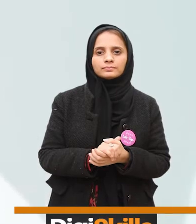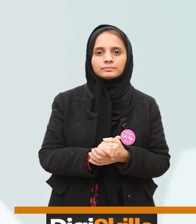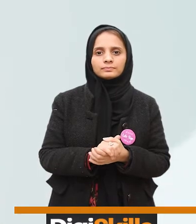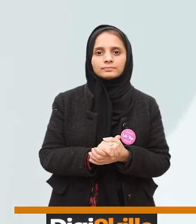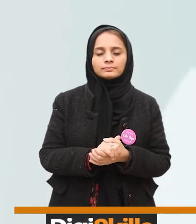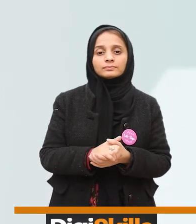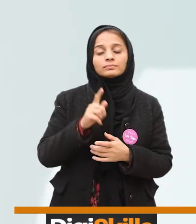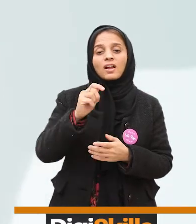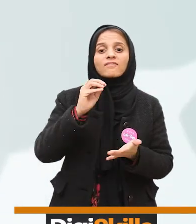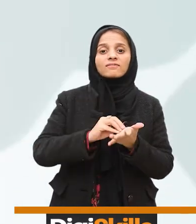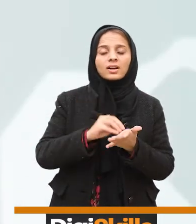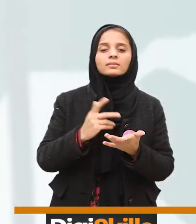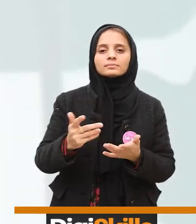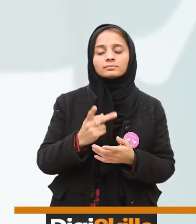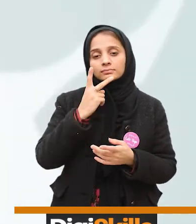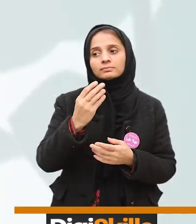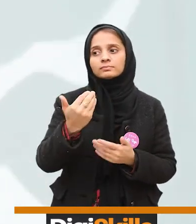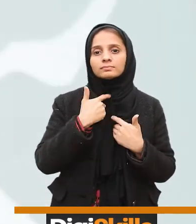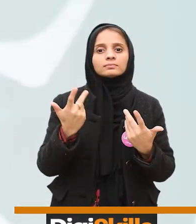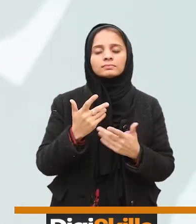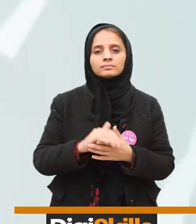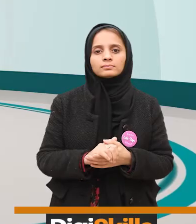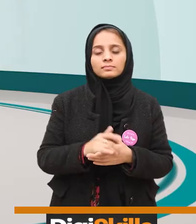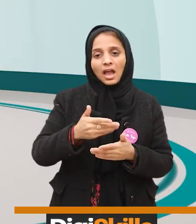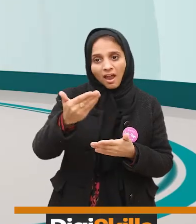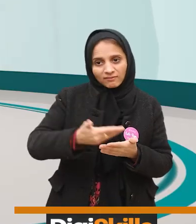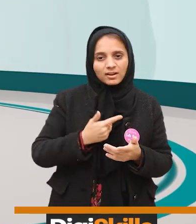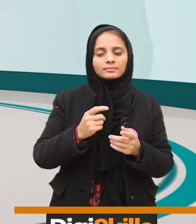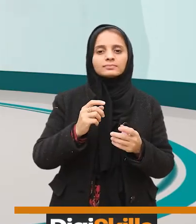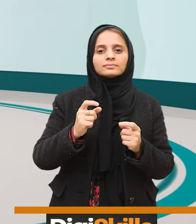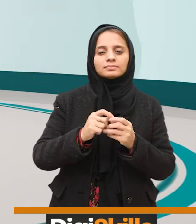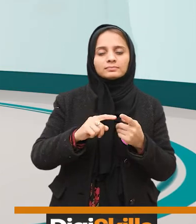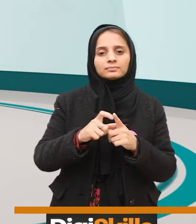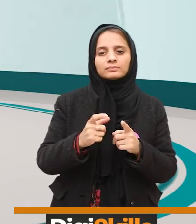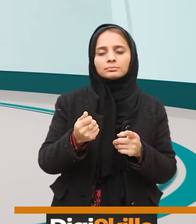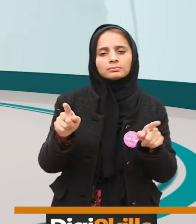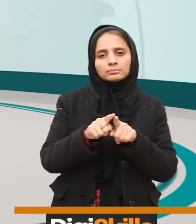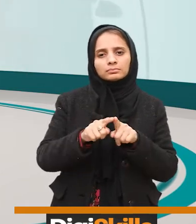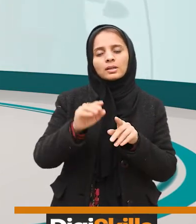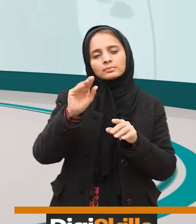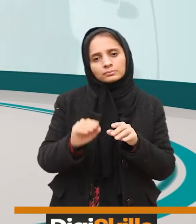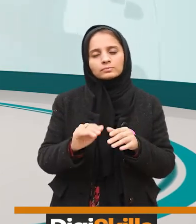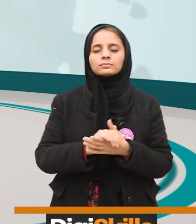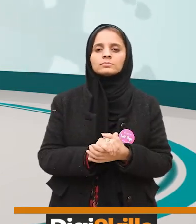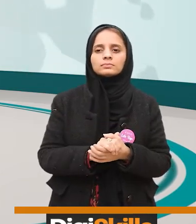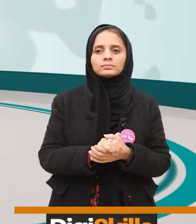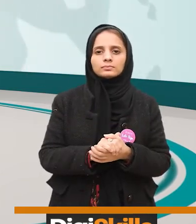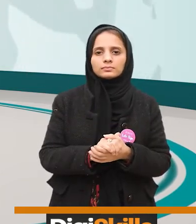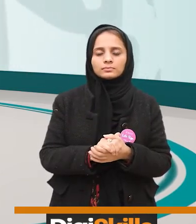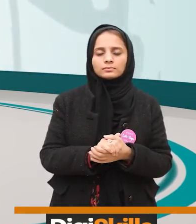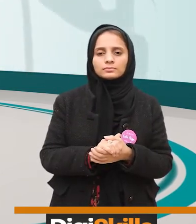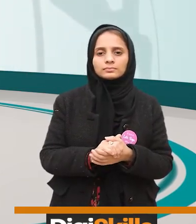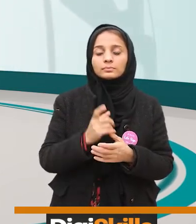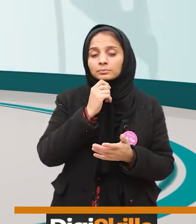وہ ایڈوانٹیج یہ دیتے ہیں نیو بڈ پہ آپ کو پرائس ریلیٹیولی کمپیٹیٹیو یا لو